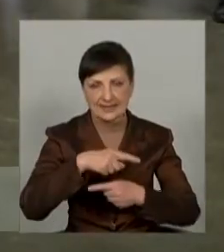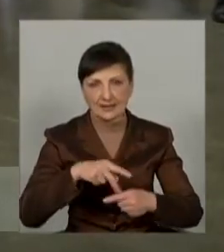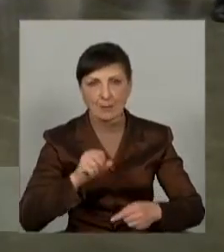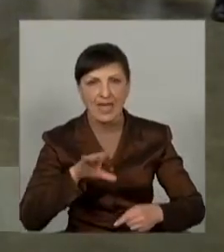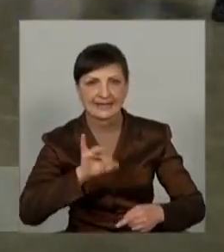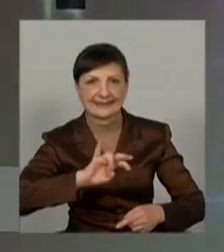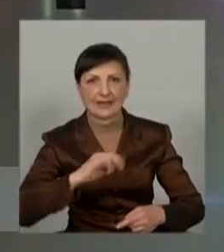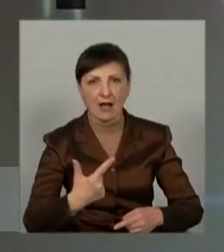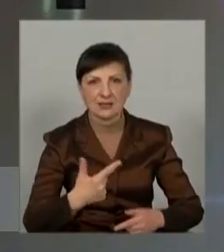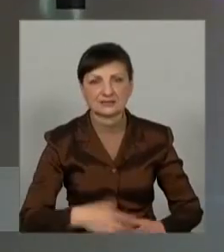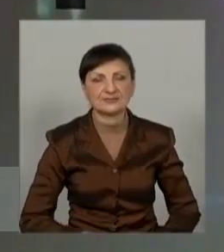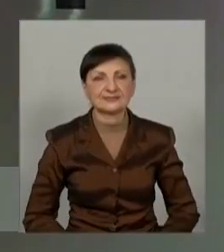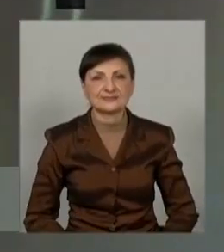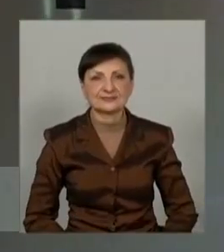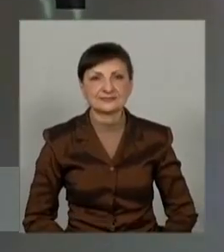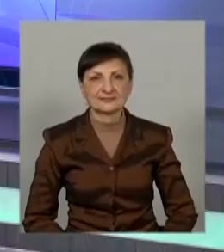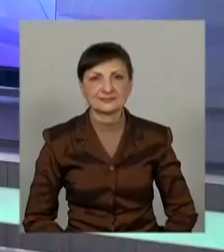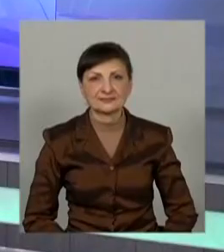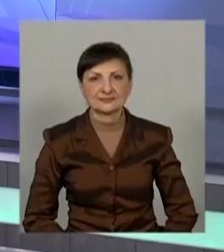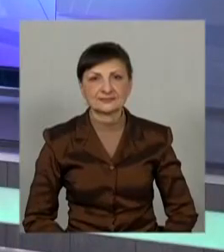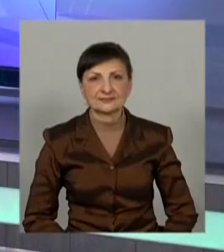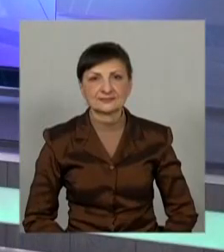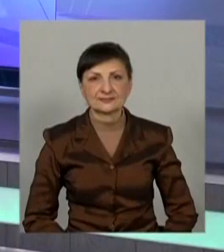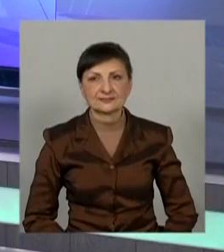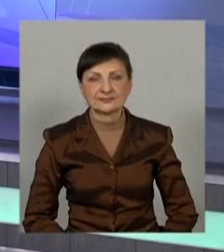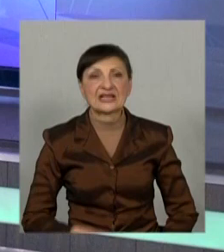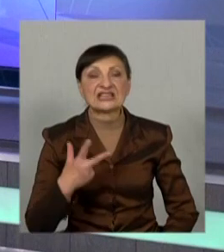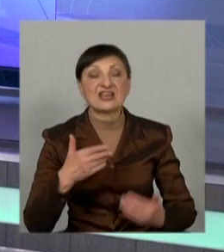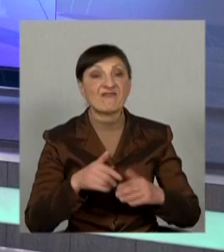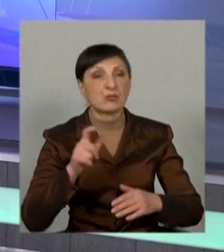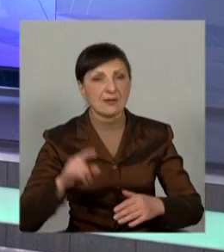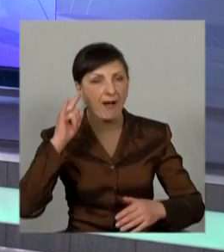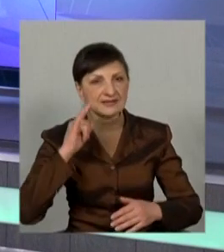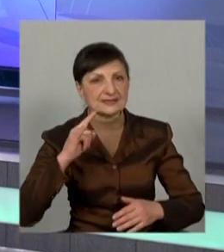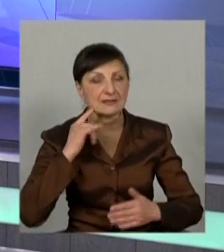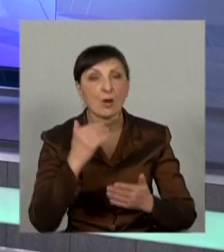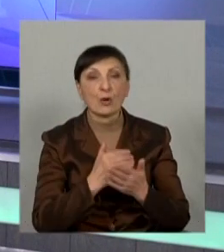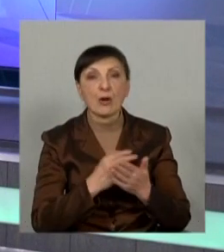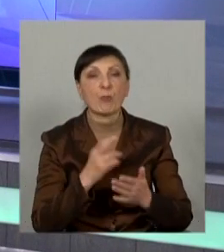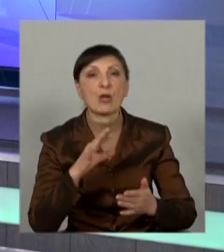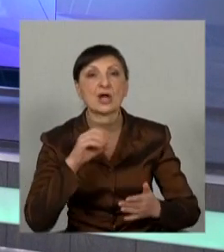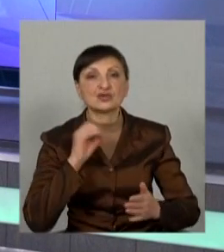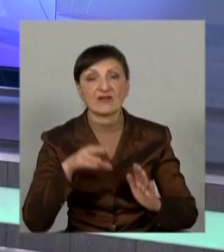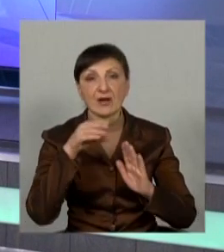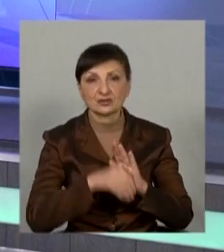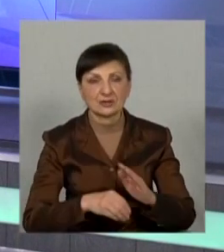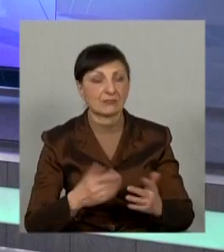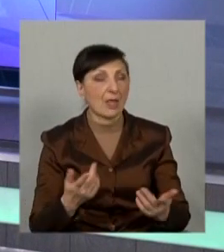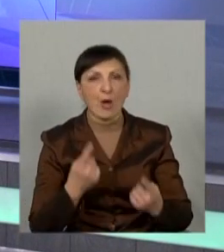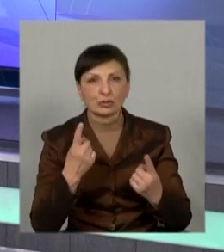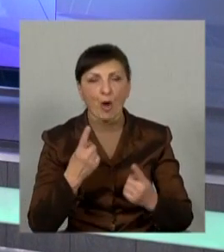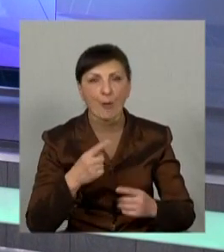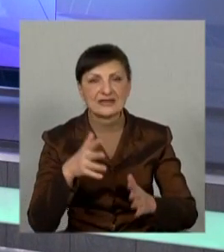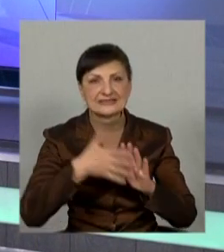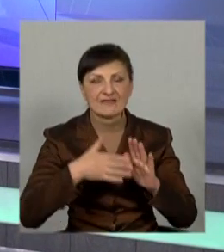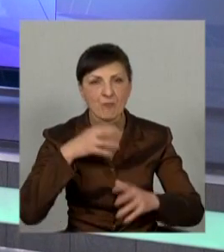Смагулова, Гани Халуов, телеканал Алматы. Три выпускника казахстанской программы «Болашак» вошли в топ лучших исследователей